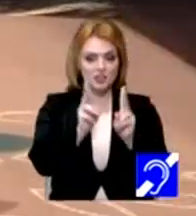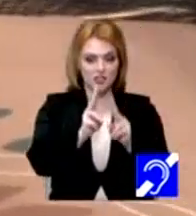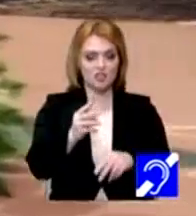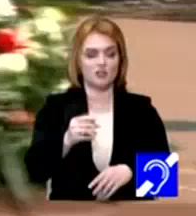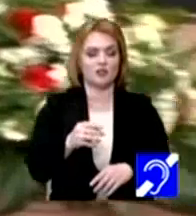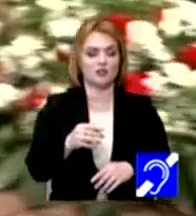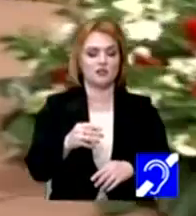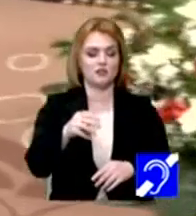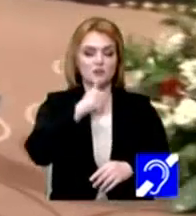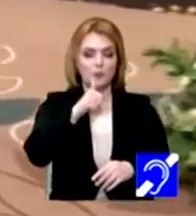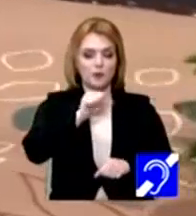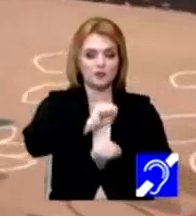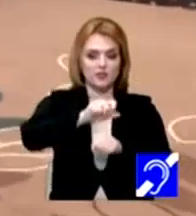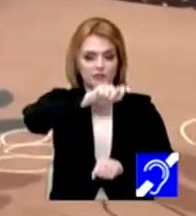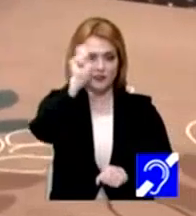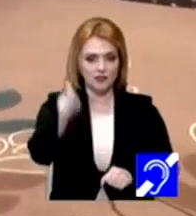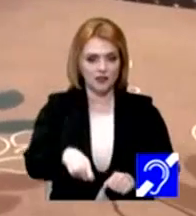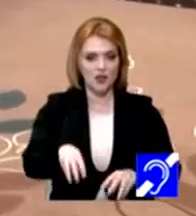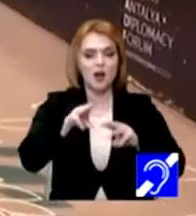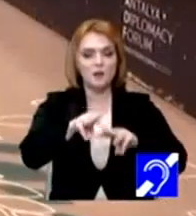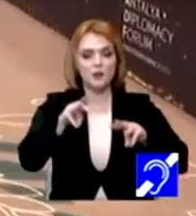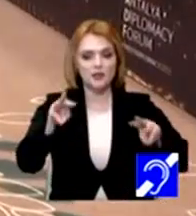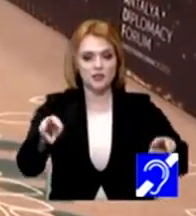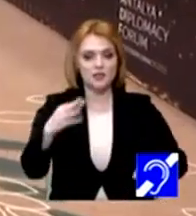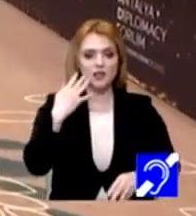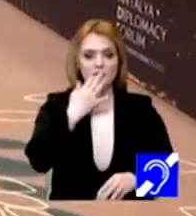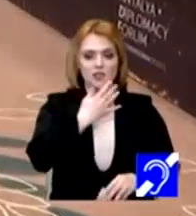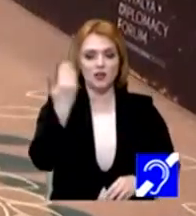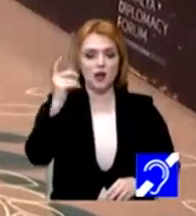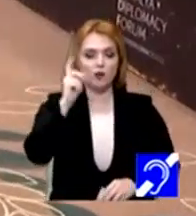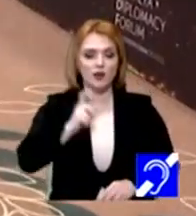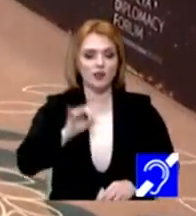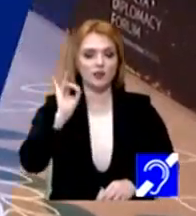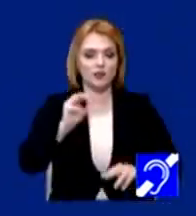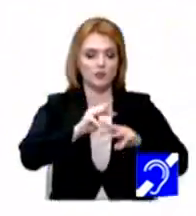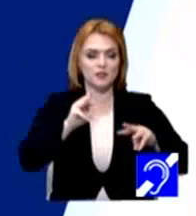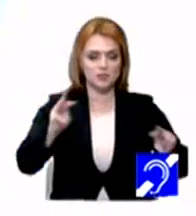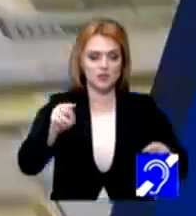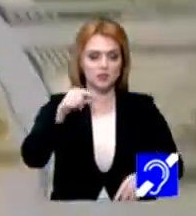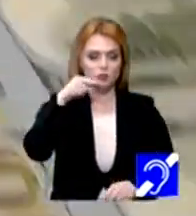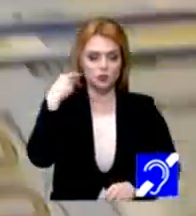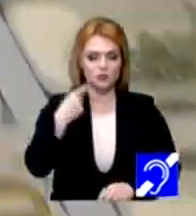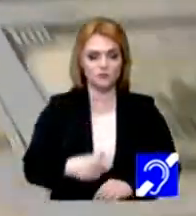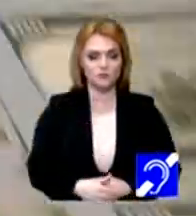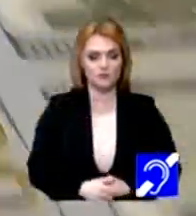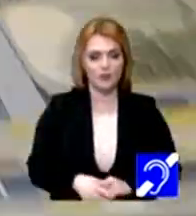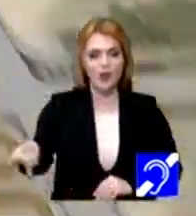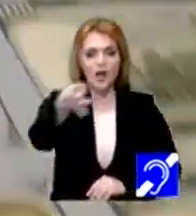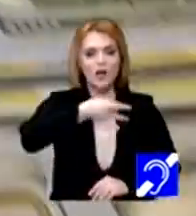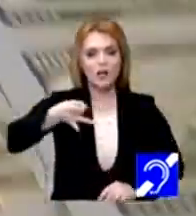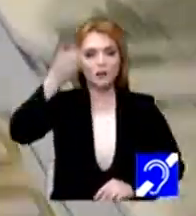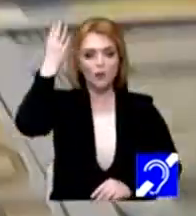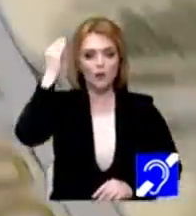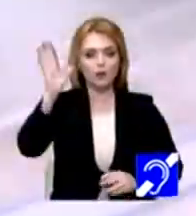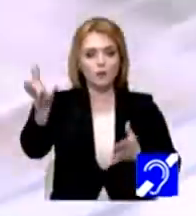înalt. Discuțiile dintre cei doi oficiali nu s-au încheiat și cu o decizie de încetare a războiului. Republica Moldova